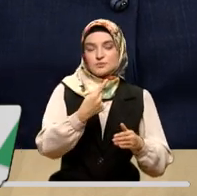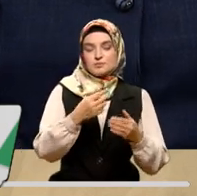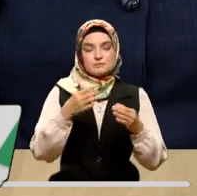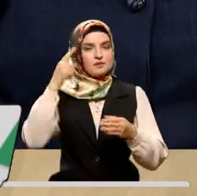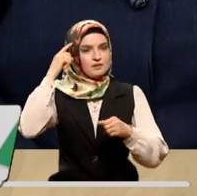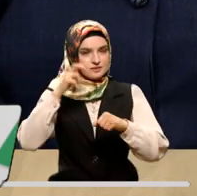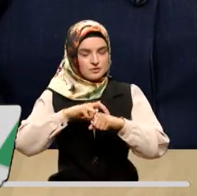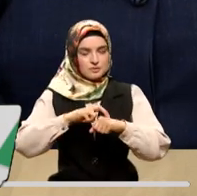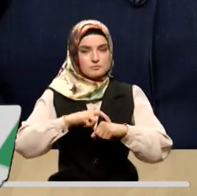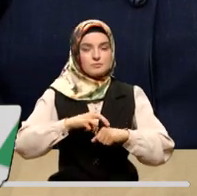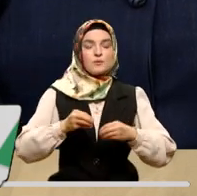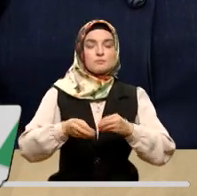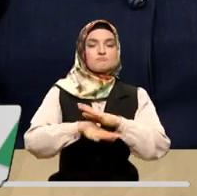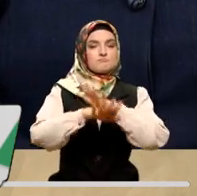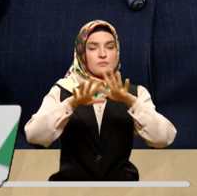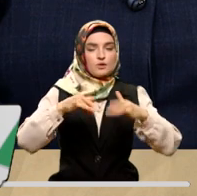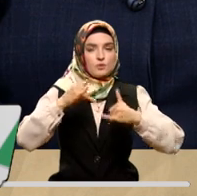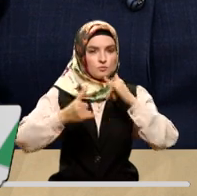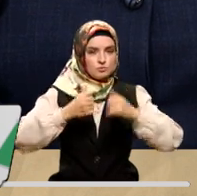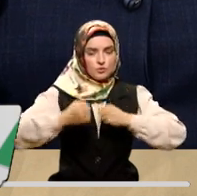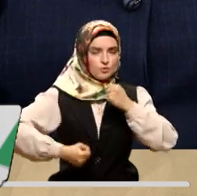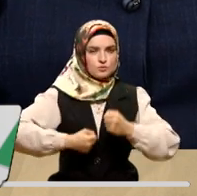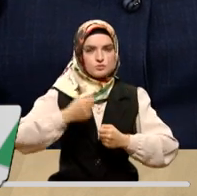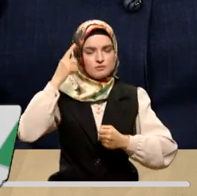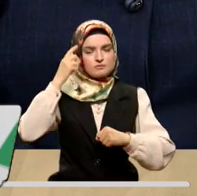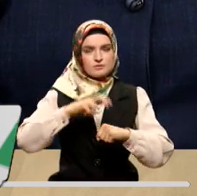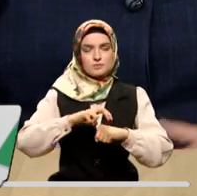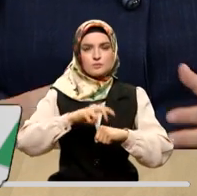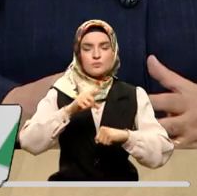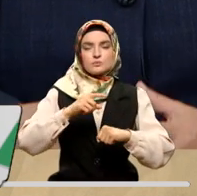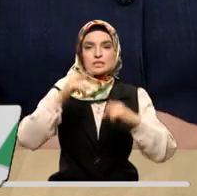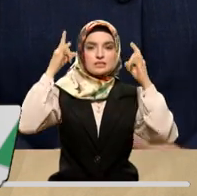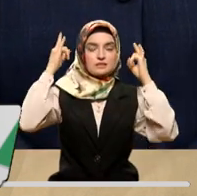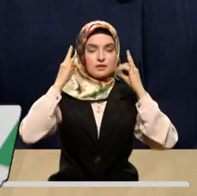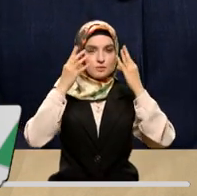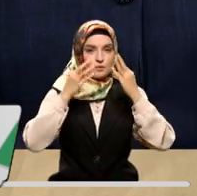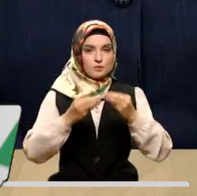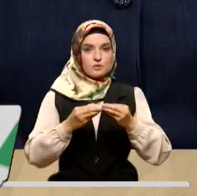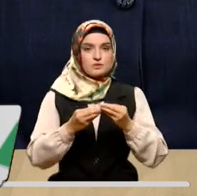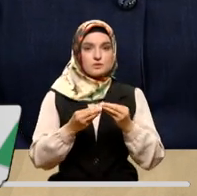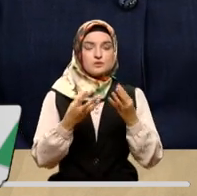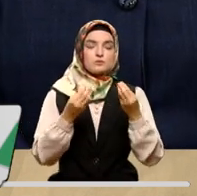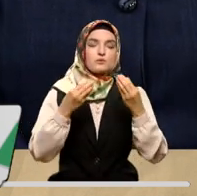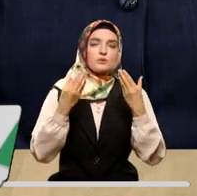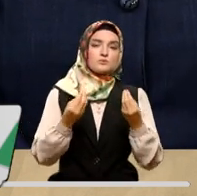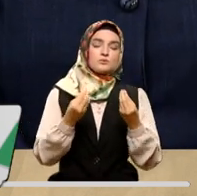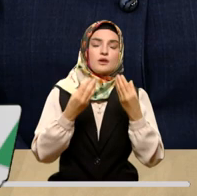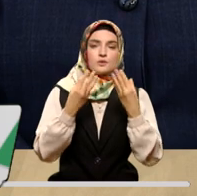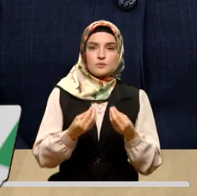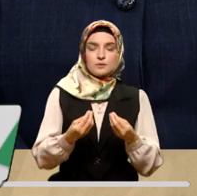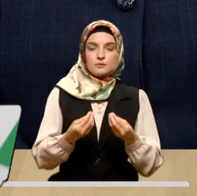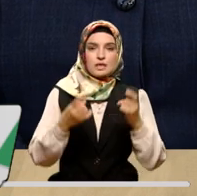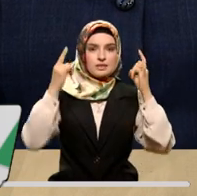oynadığınızı, koştuğunuzu, hele camilerle ilgili olduğu zaman bu yaz kursu eşleştirmesi çok daha heyecan verici oluyor.